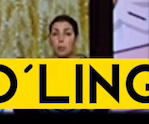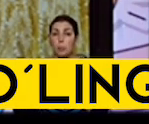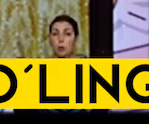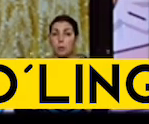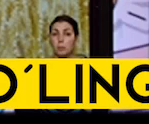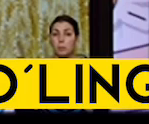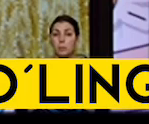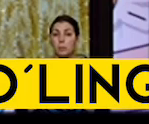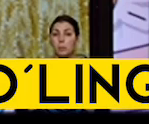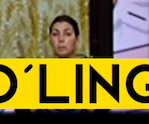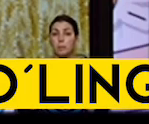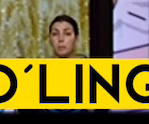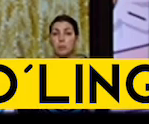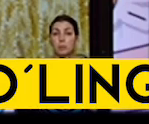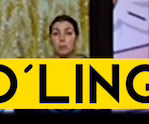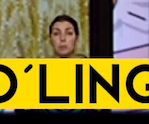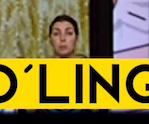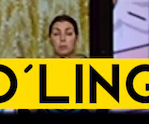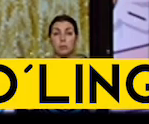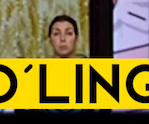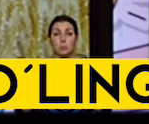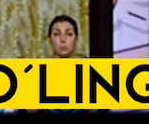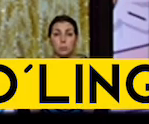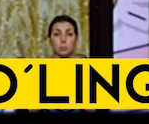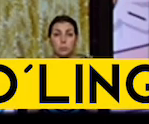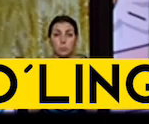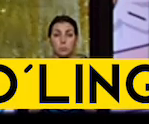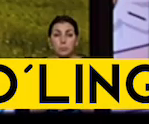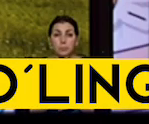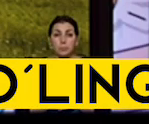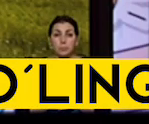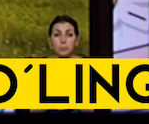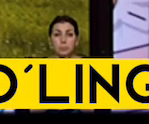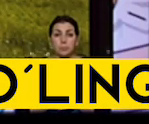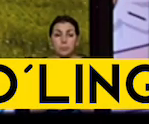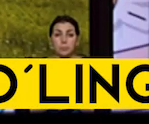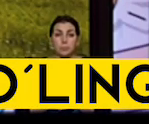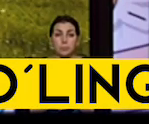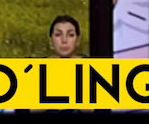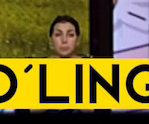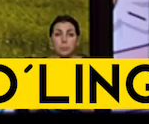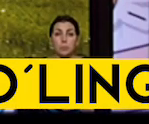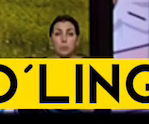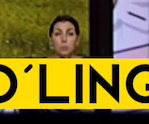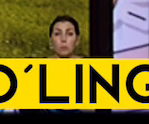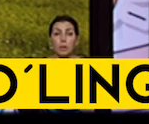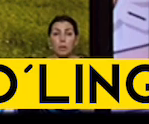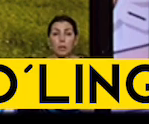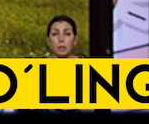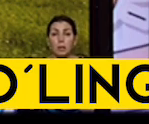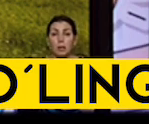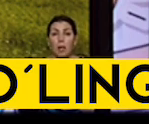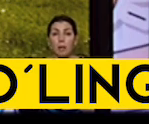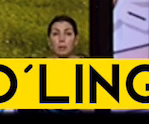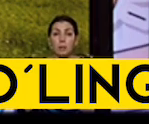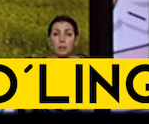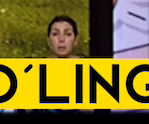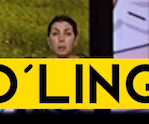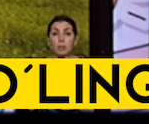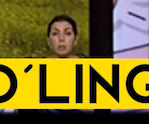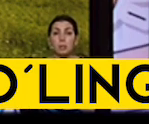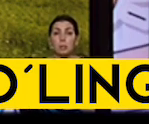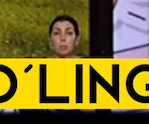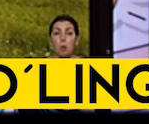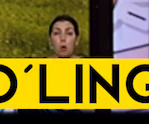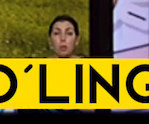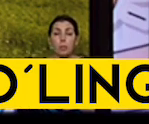qilmasang, joningga tinim qayda? Chuxi jonvorim hayda,